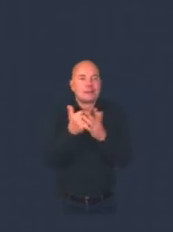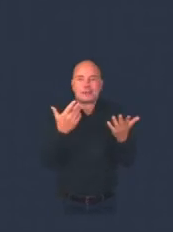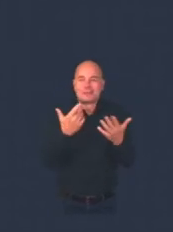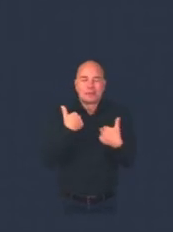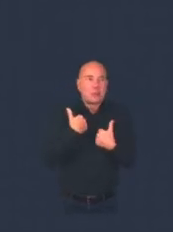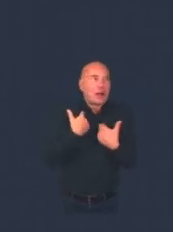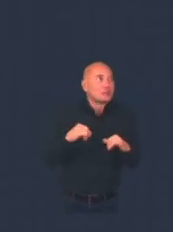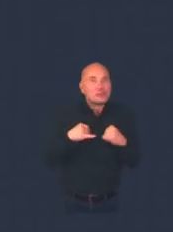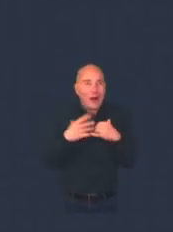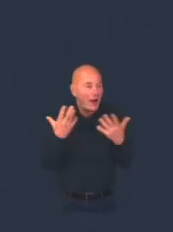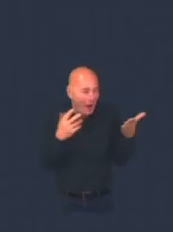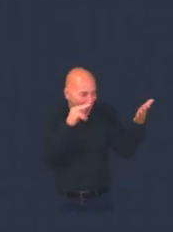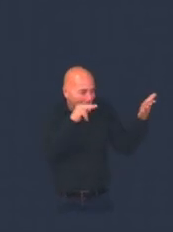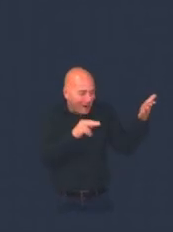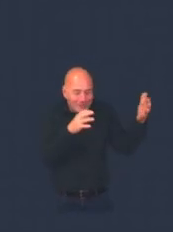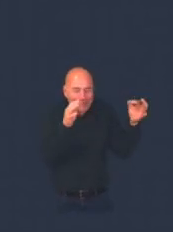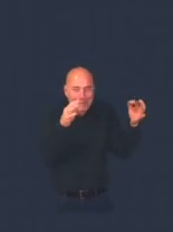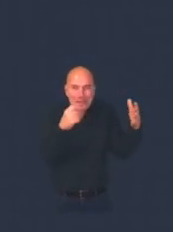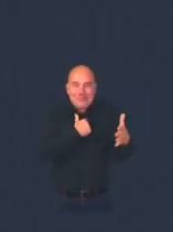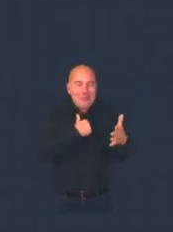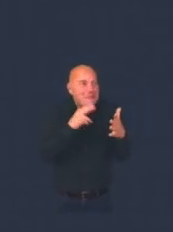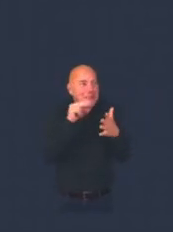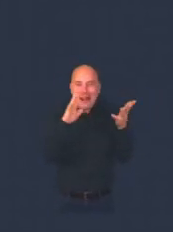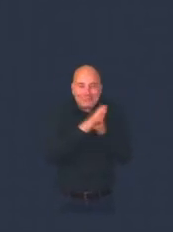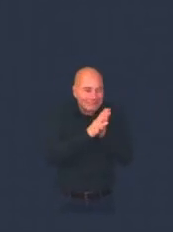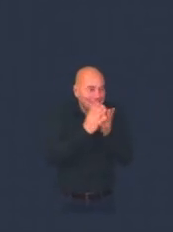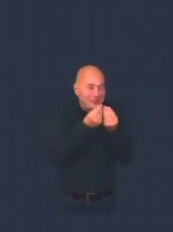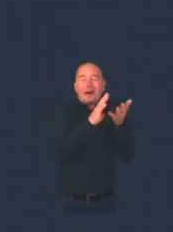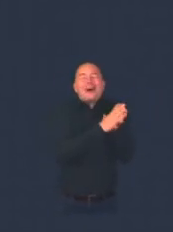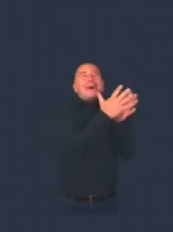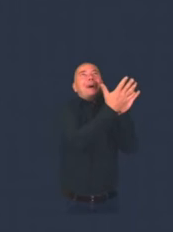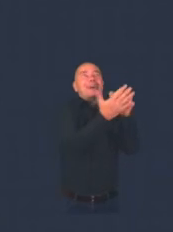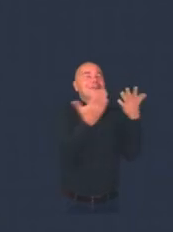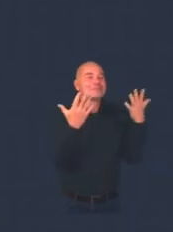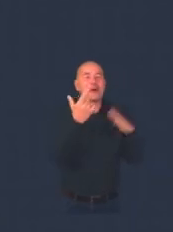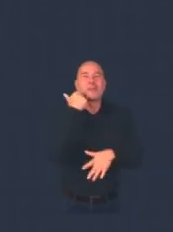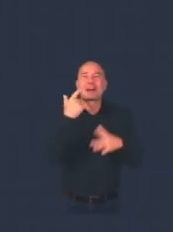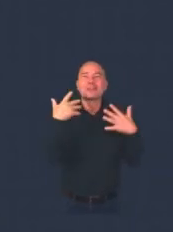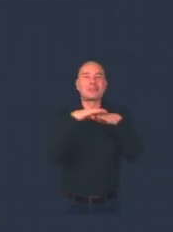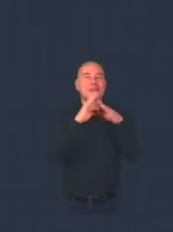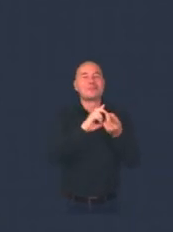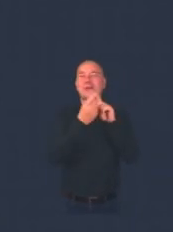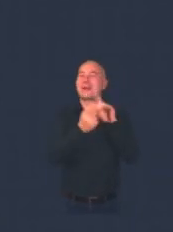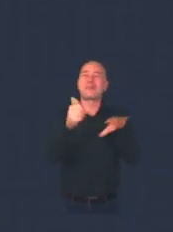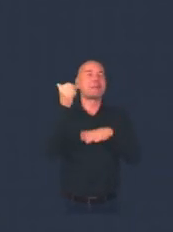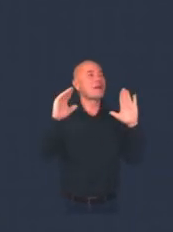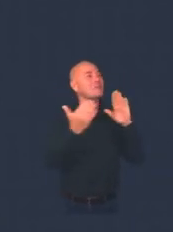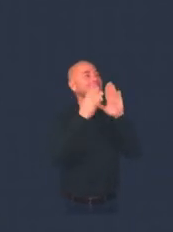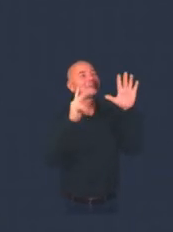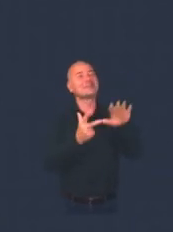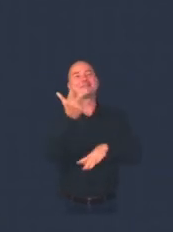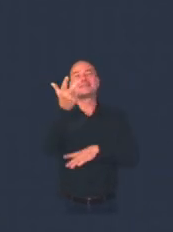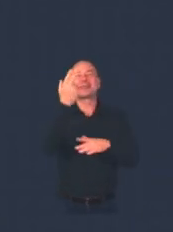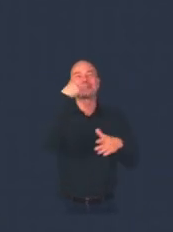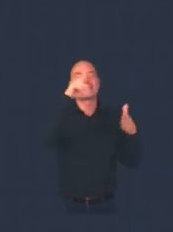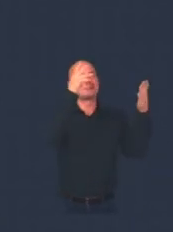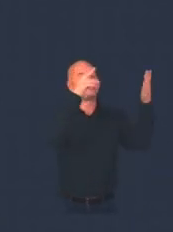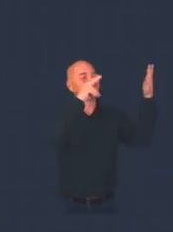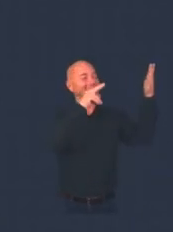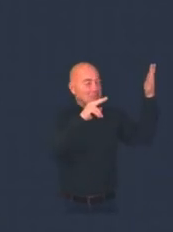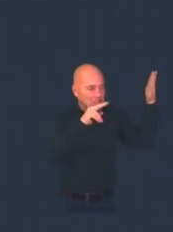padawan pour devenir le chevalier Jedi pour qu'Auvergne-Rhône-Alpes devienne la première montagne durable d'Europe. Et là, badaboum, le